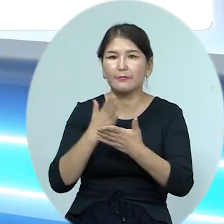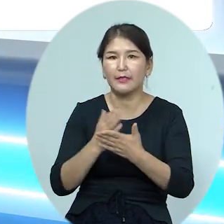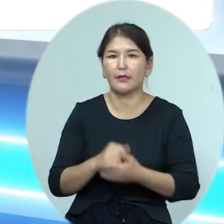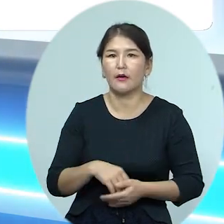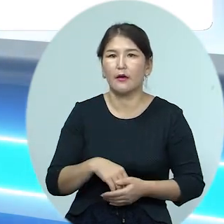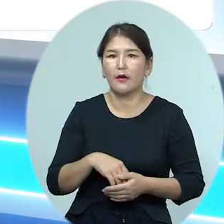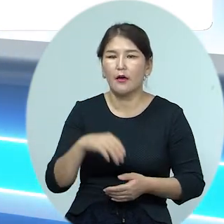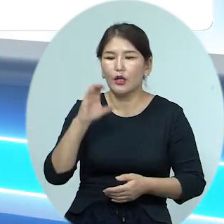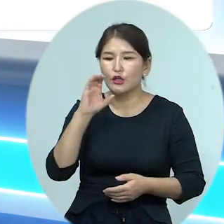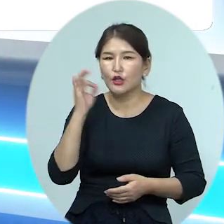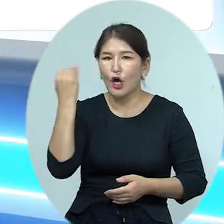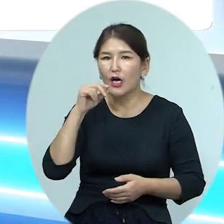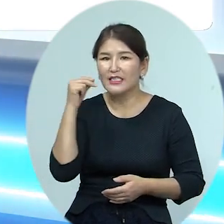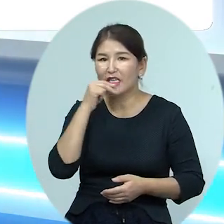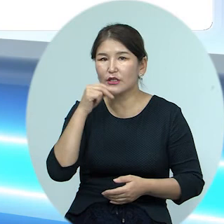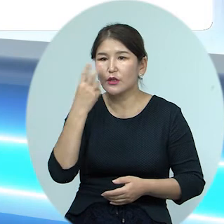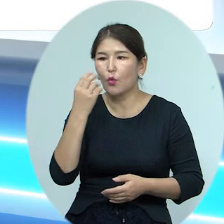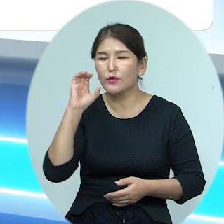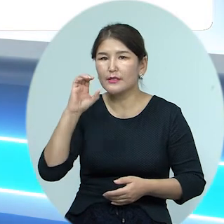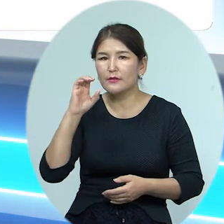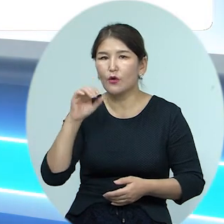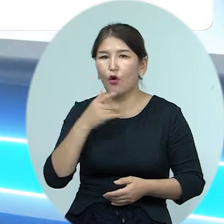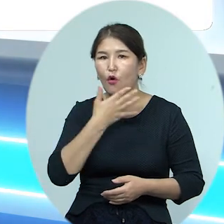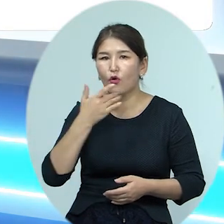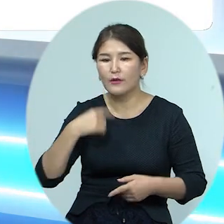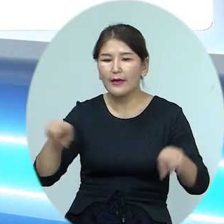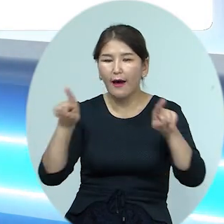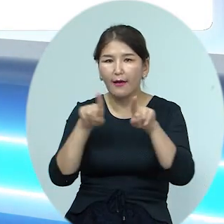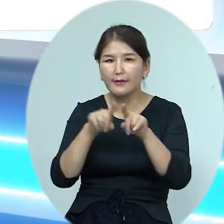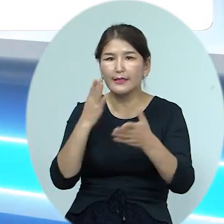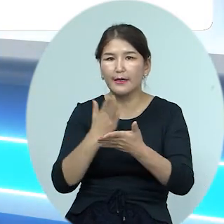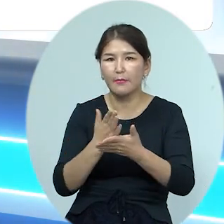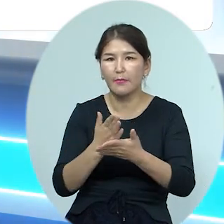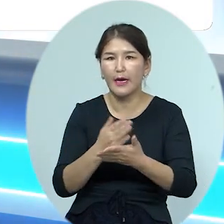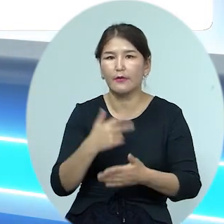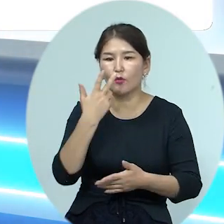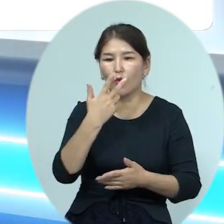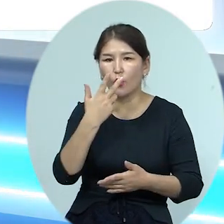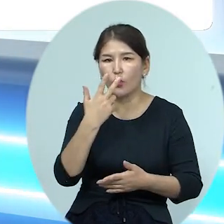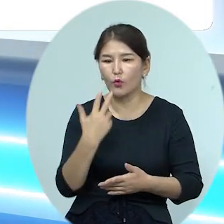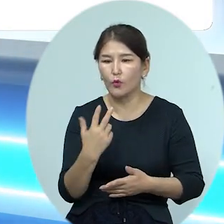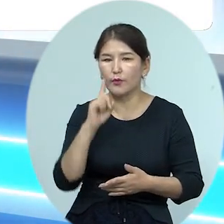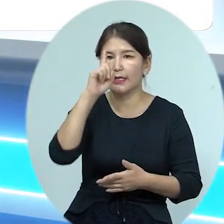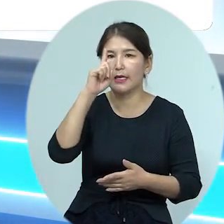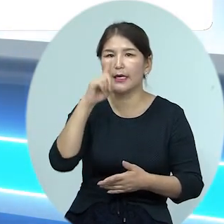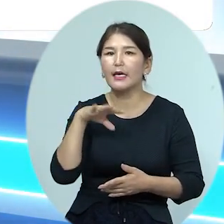дөнгөтэй байх юм бол сойзны үсний 3/1 хэмжээнд тохирохуйц оог тавьж авах нь чухал